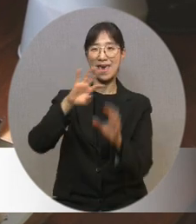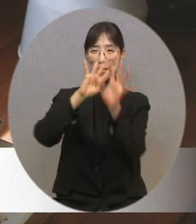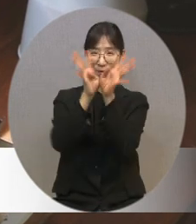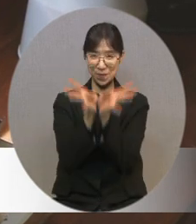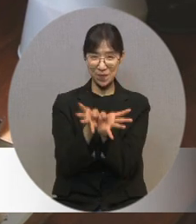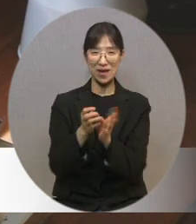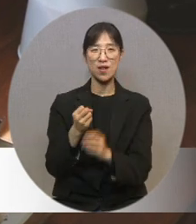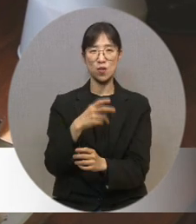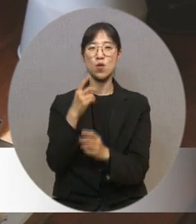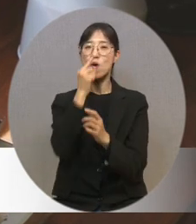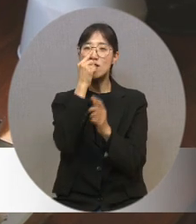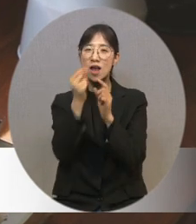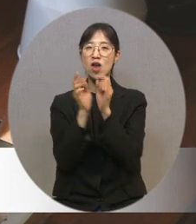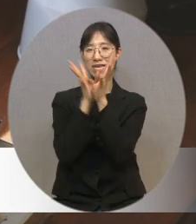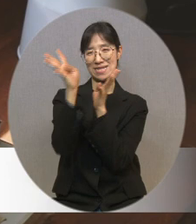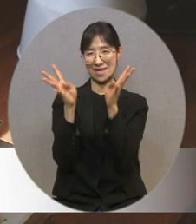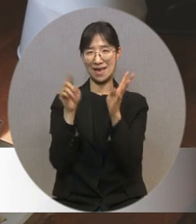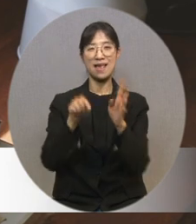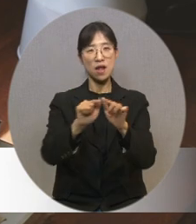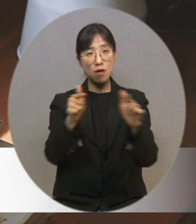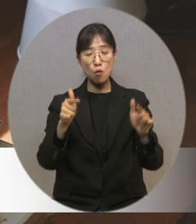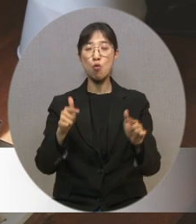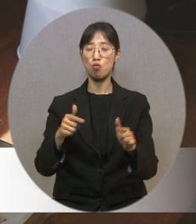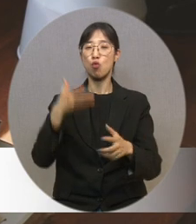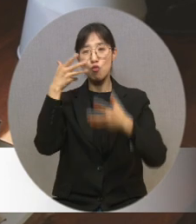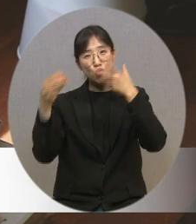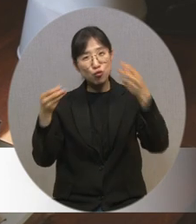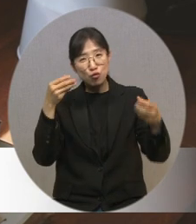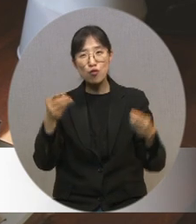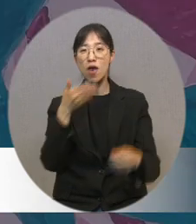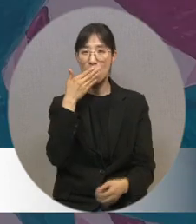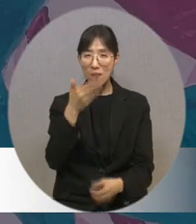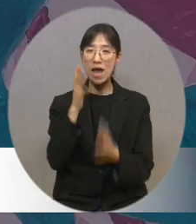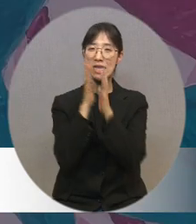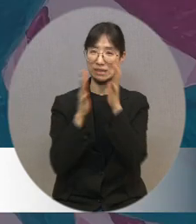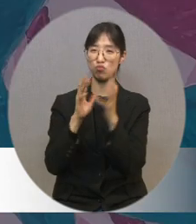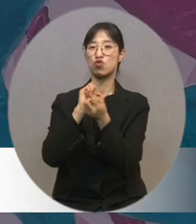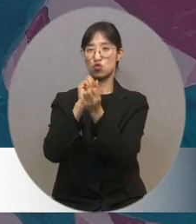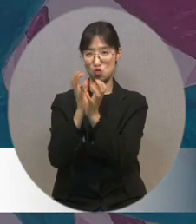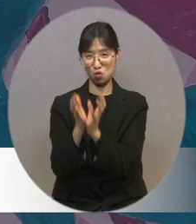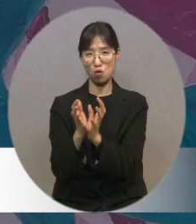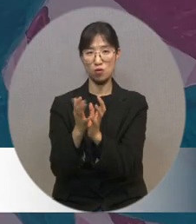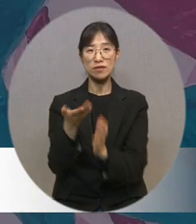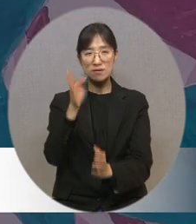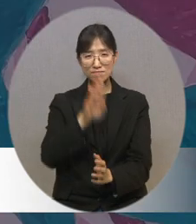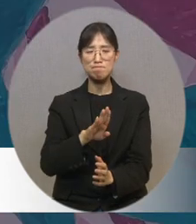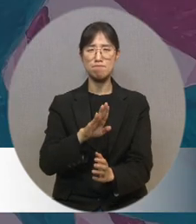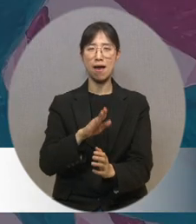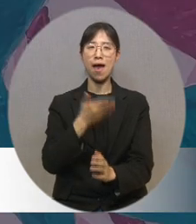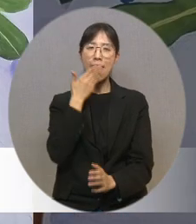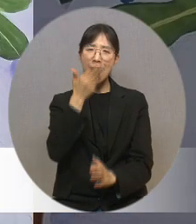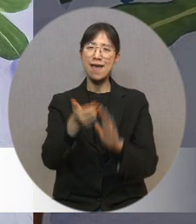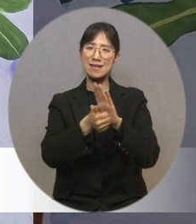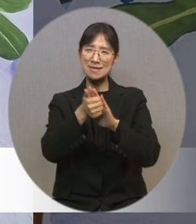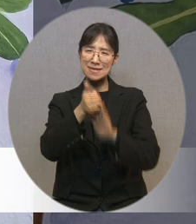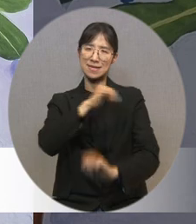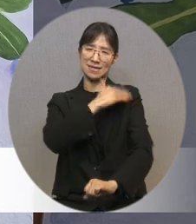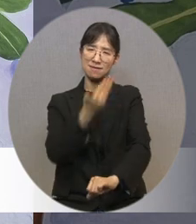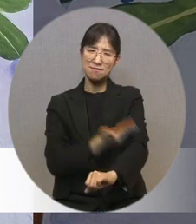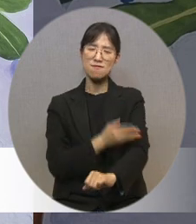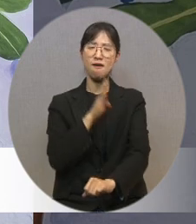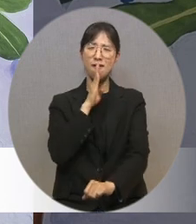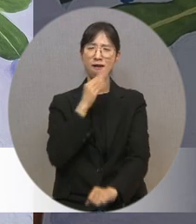선인장처럼 우리 주변에서 흔하게 볼 수 있는 식물과 꽃이지만 무한한 가능성을 지니고 있는